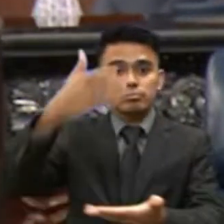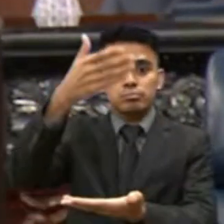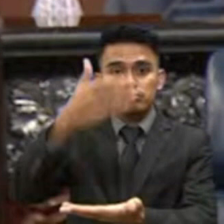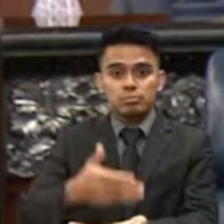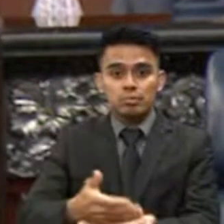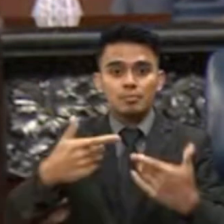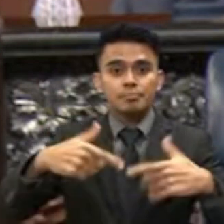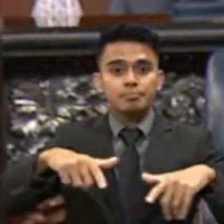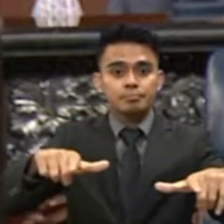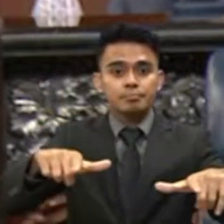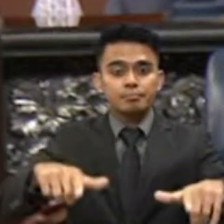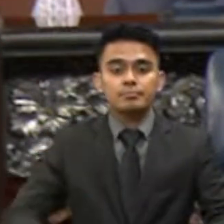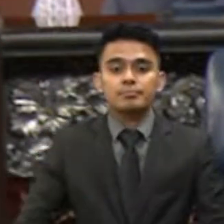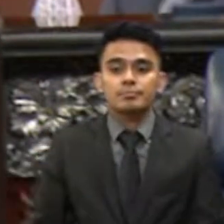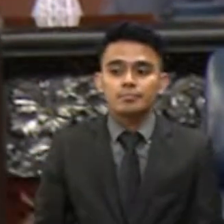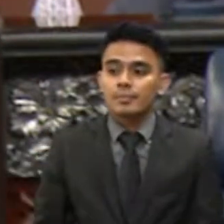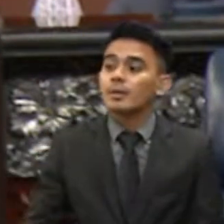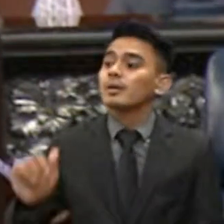kebenaran